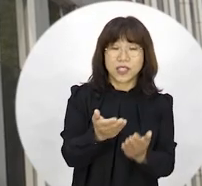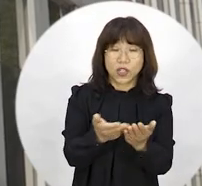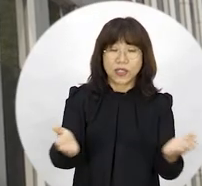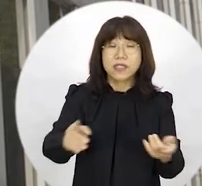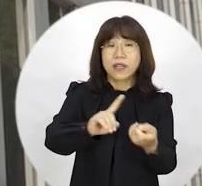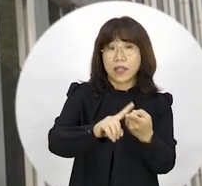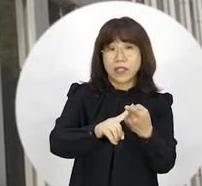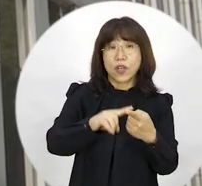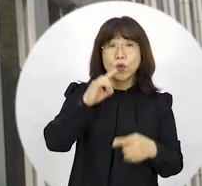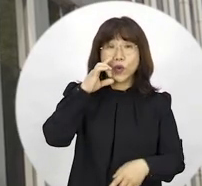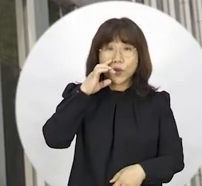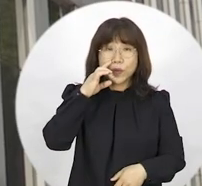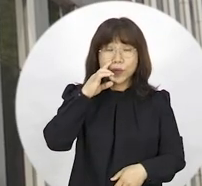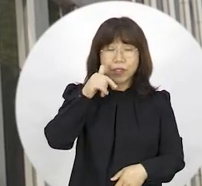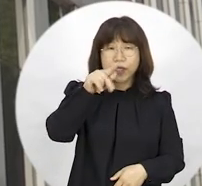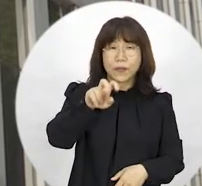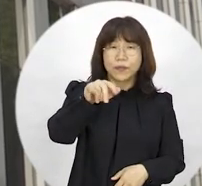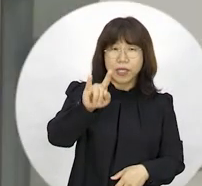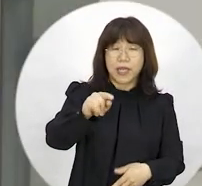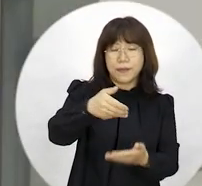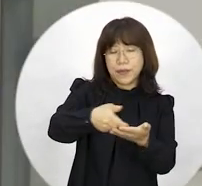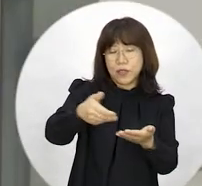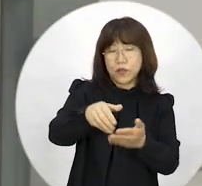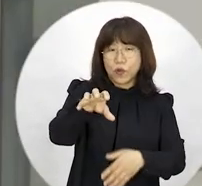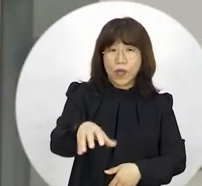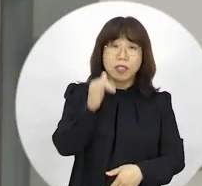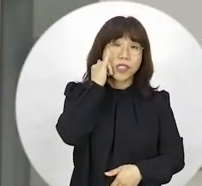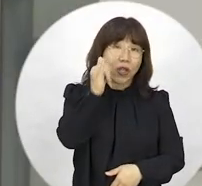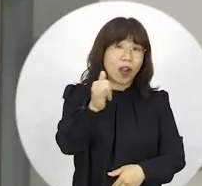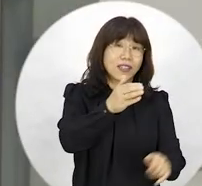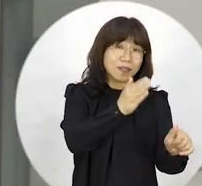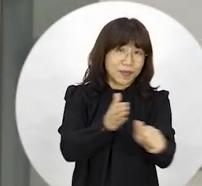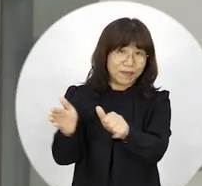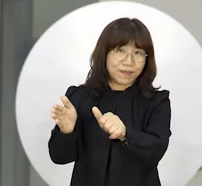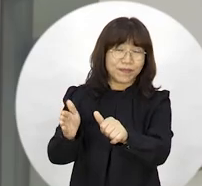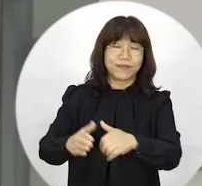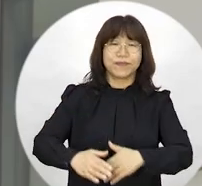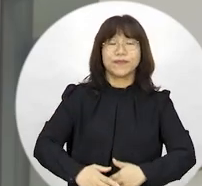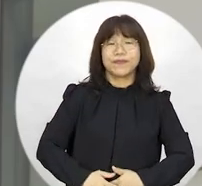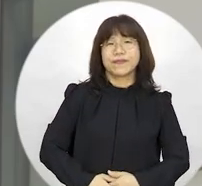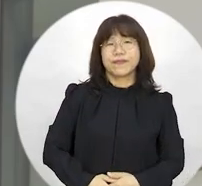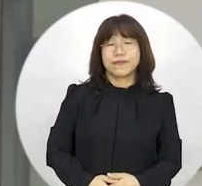기타 이번 전시에 대한 자세한 사항은 겸재 정선 미술관 으로 문의하면 됩니다